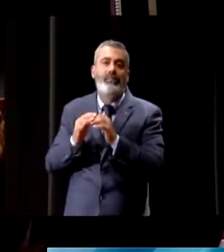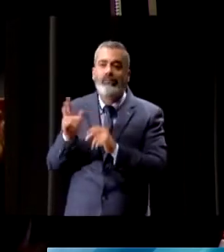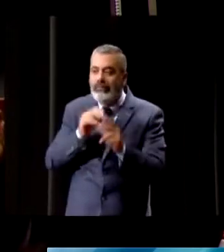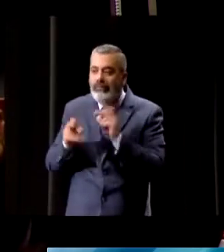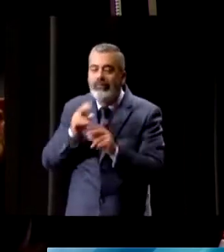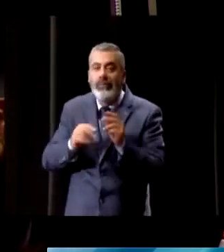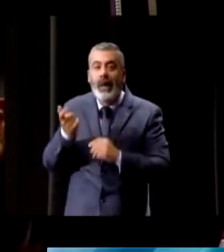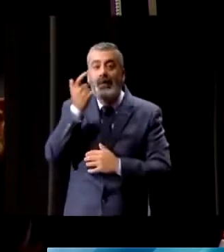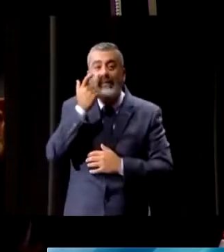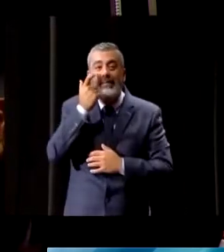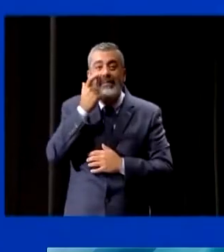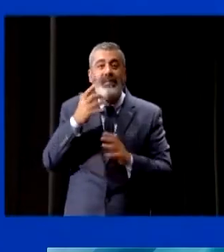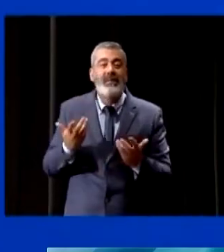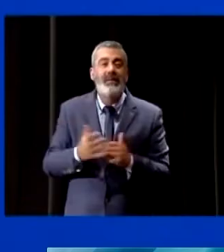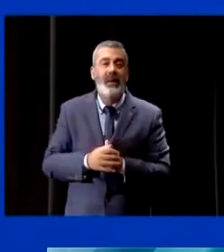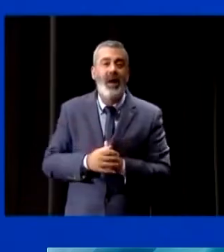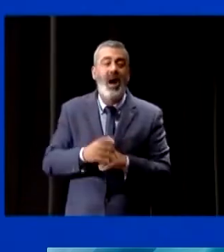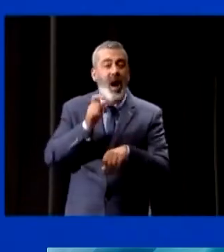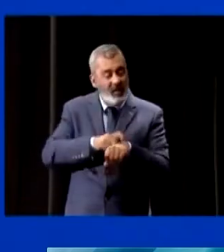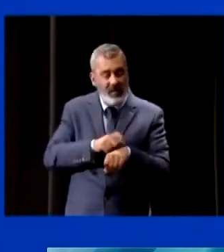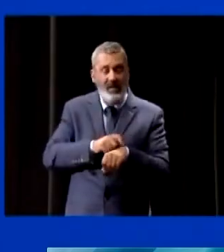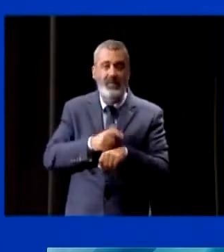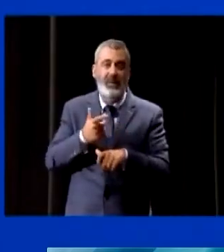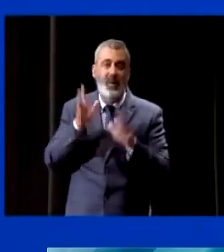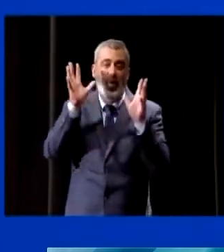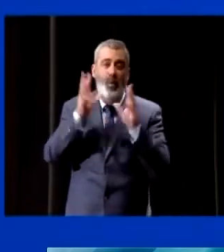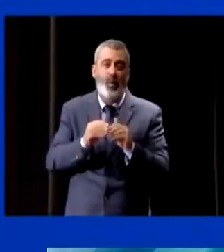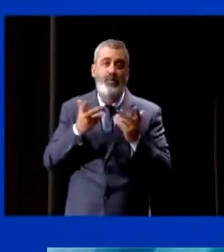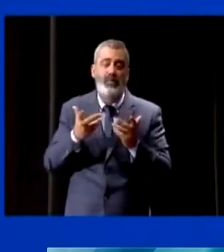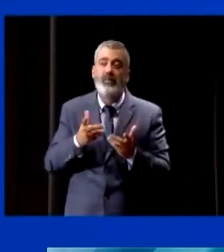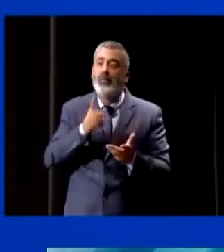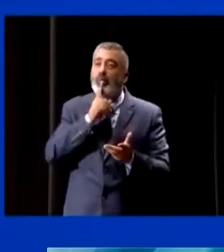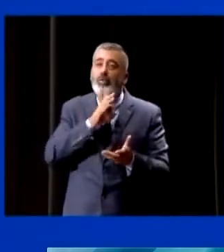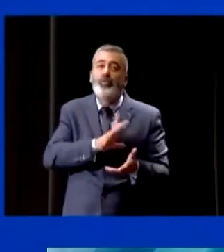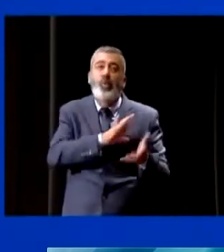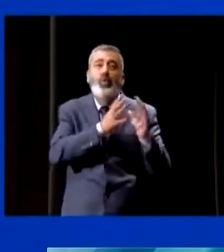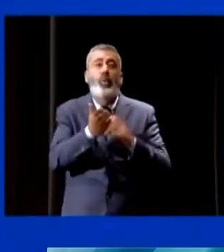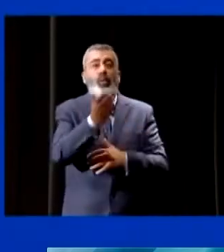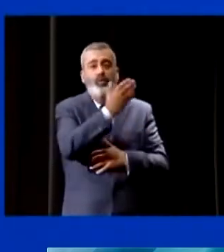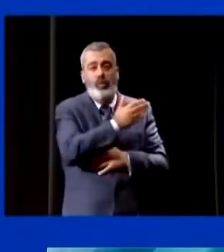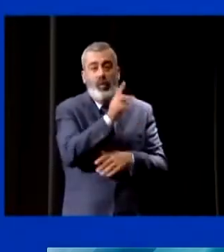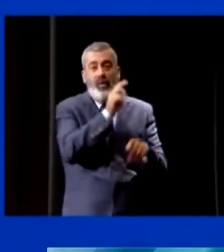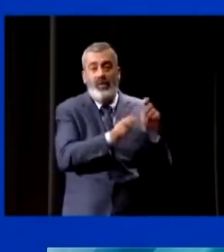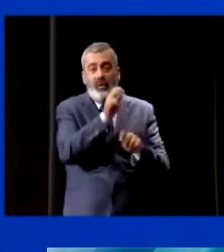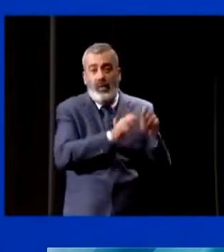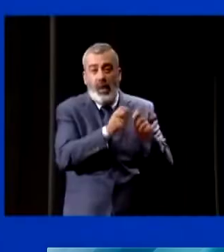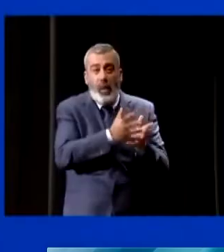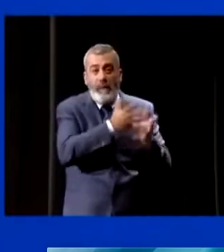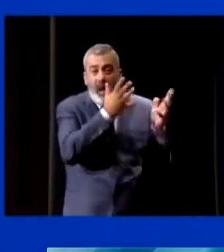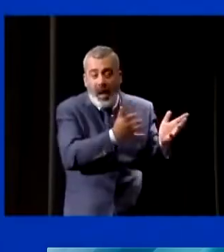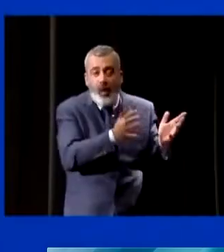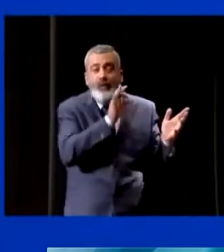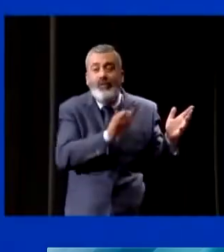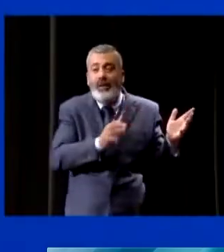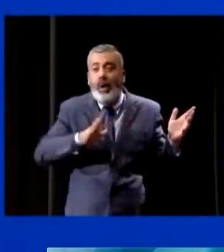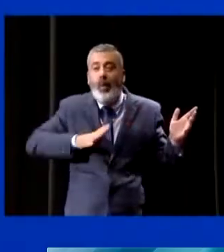εφικτό τις πράγματι δυσμενείς συνέπειες που έχει παγκοσμίως οποιοδήποτε έργο τέτοιας έκτασης, τέτοιου